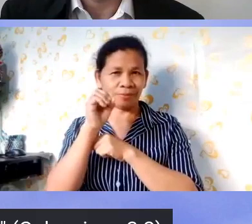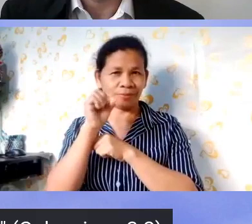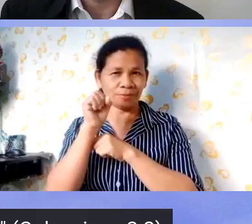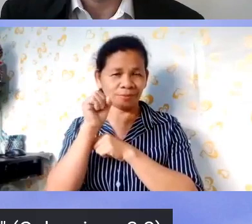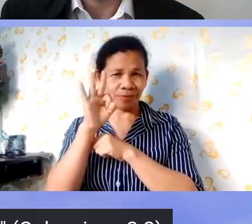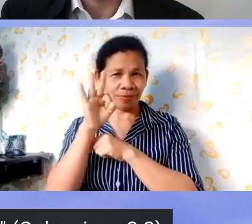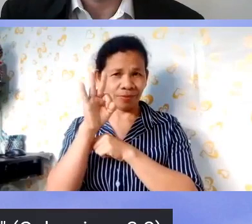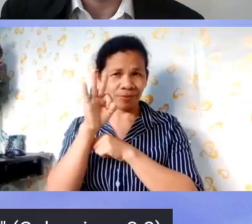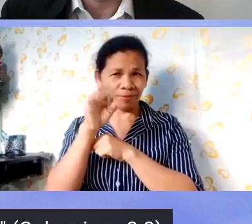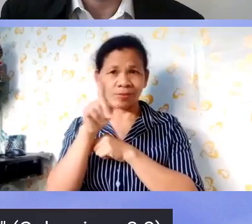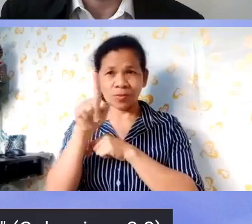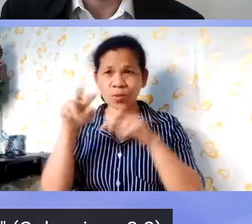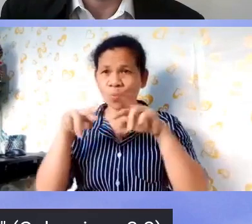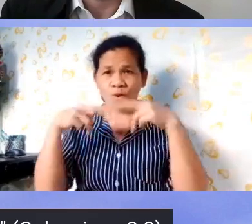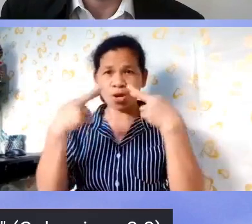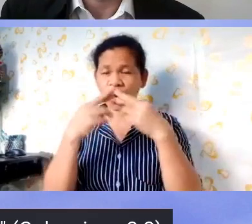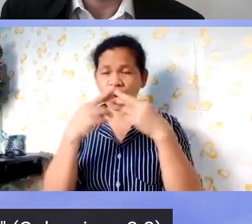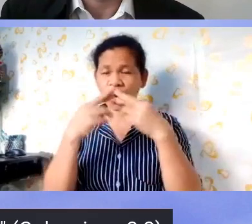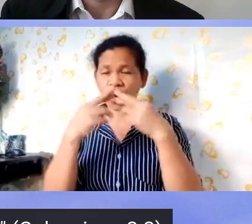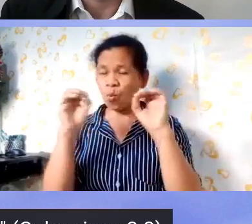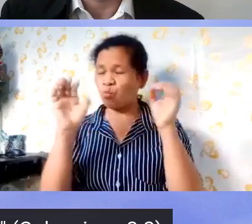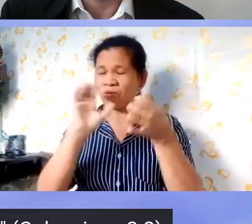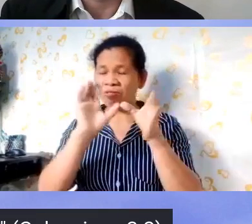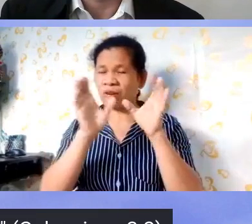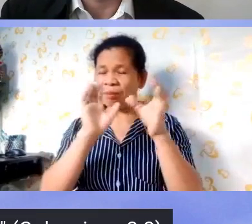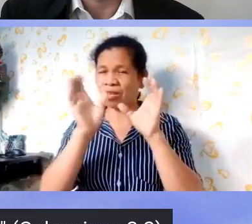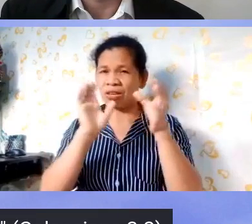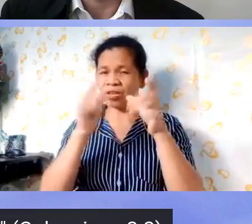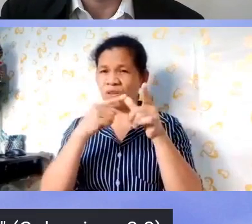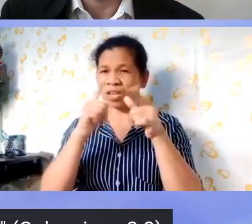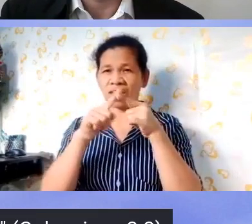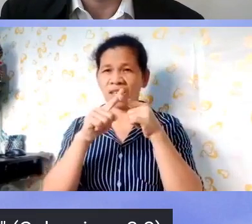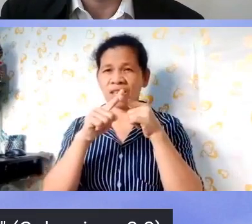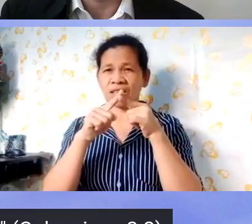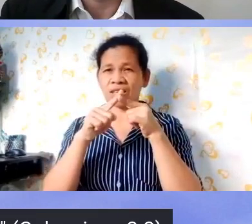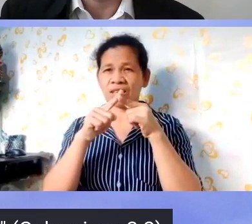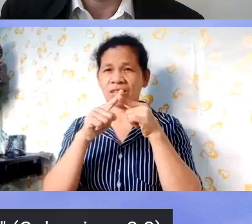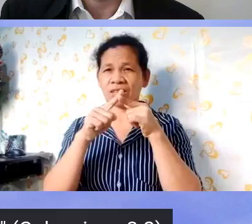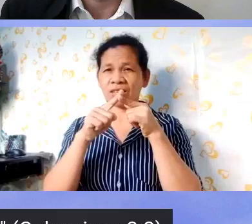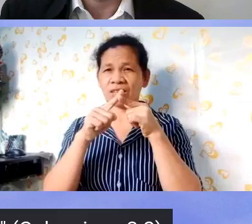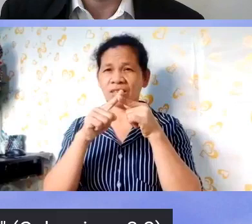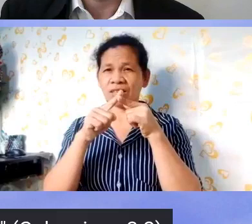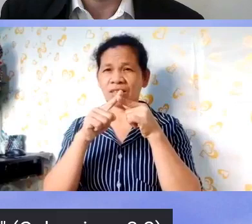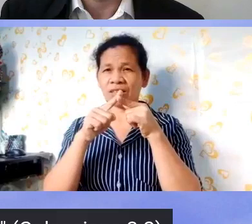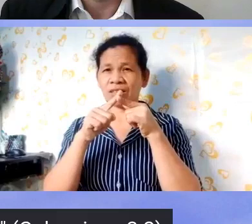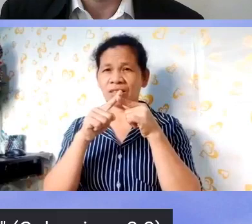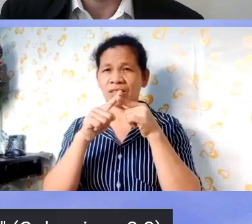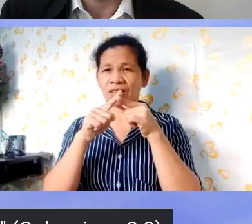walang komunikasyon, ay ang